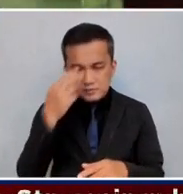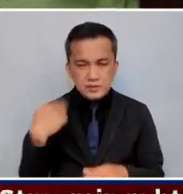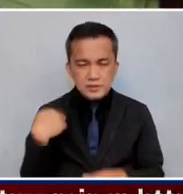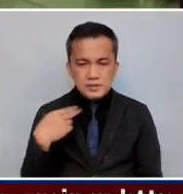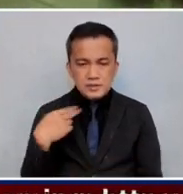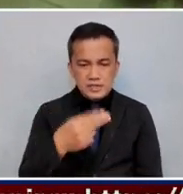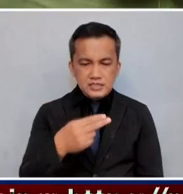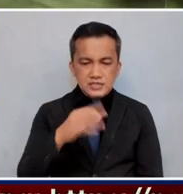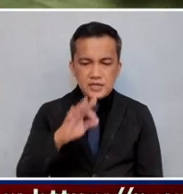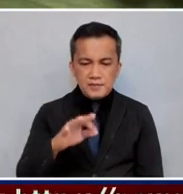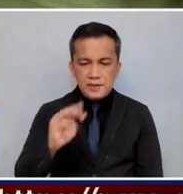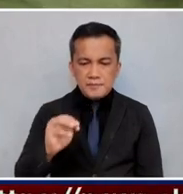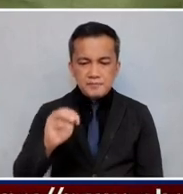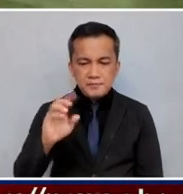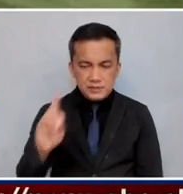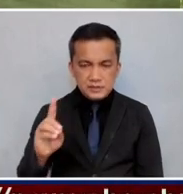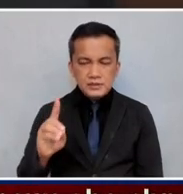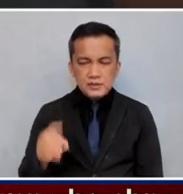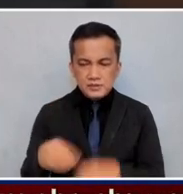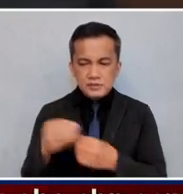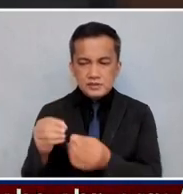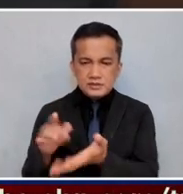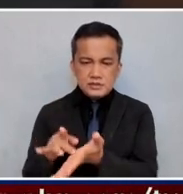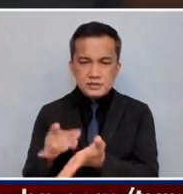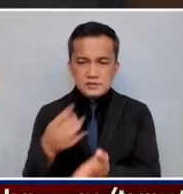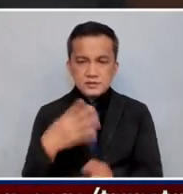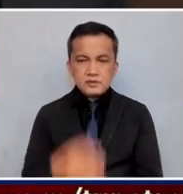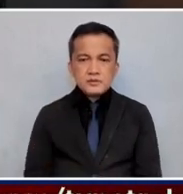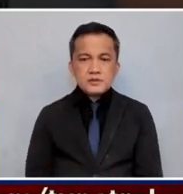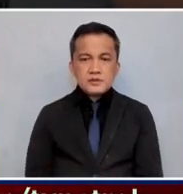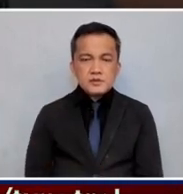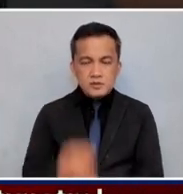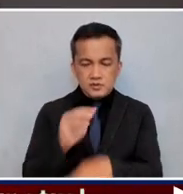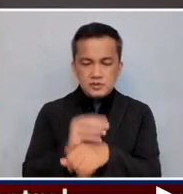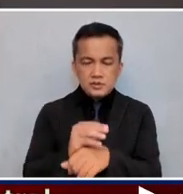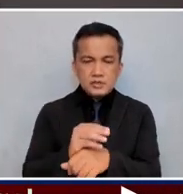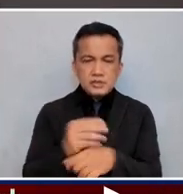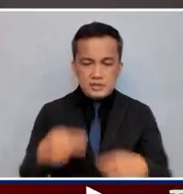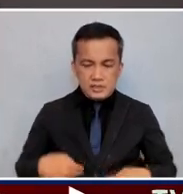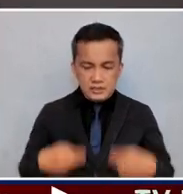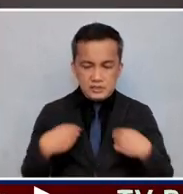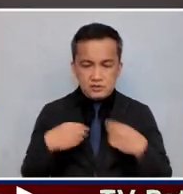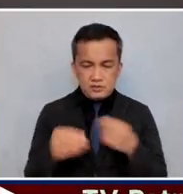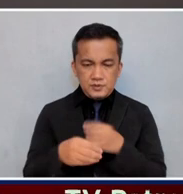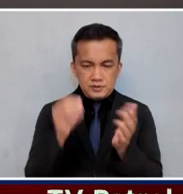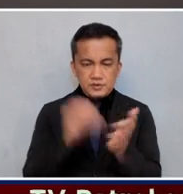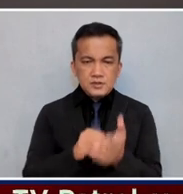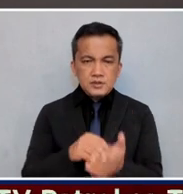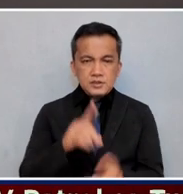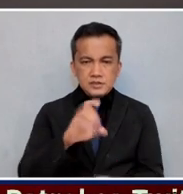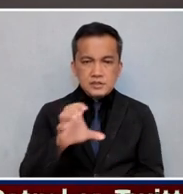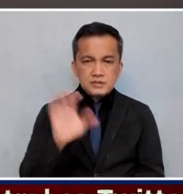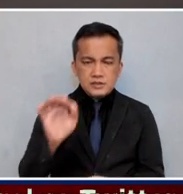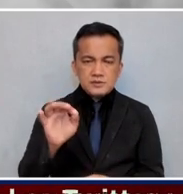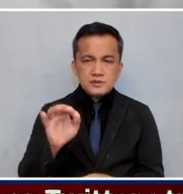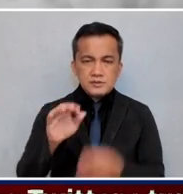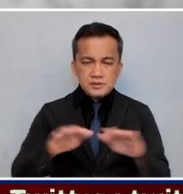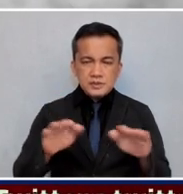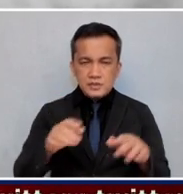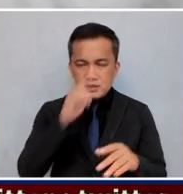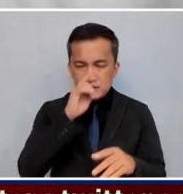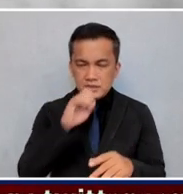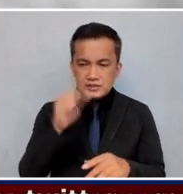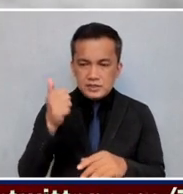HFMD. Binigyan na rin sila ng gamot. Sa tala ng Municipal Health Office, nasa 109 na batang may edad 10 gulang pababa